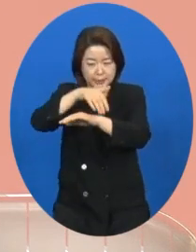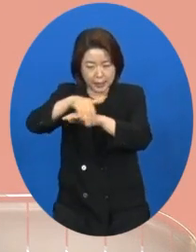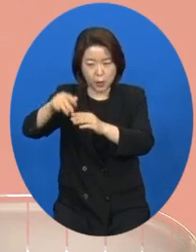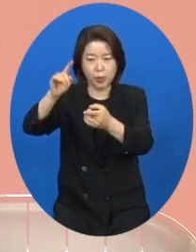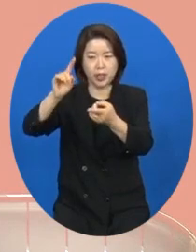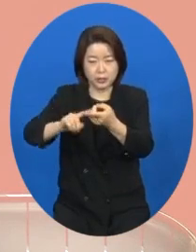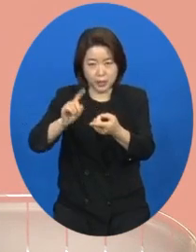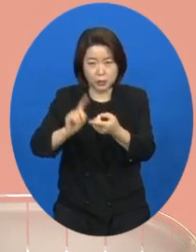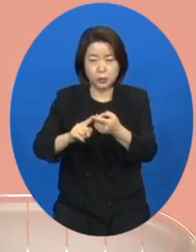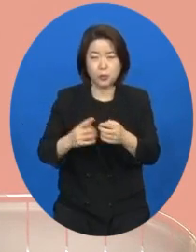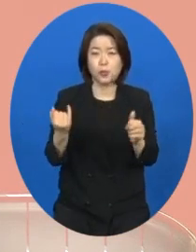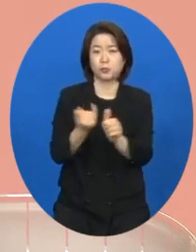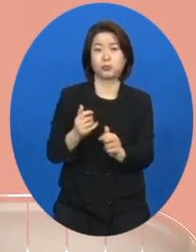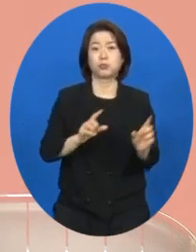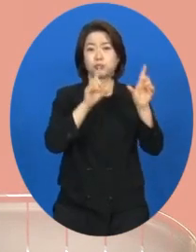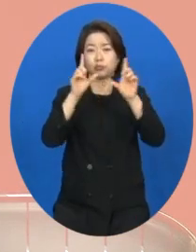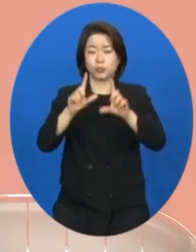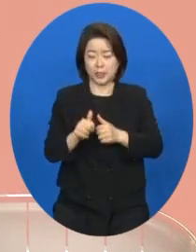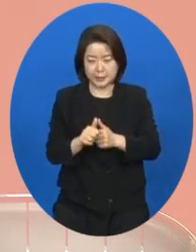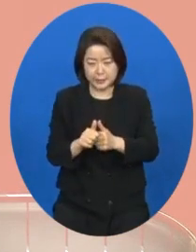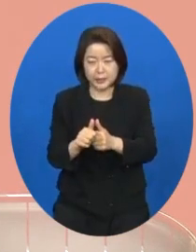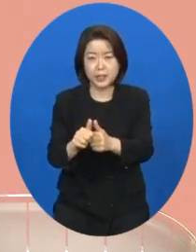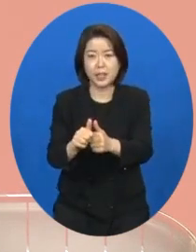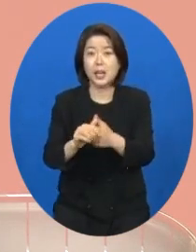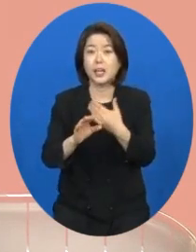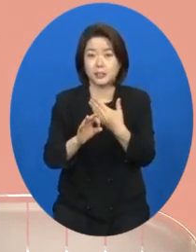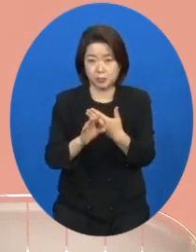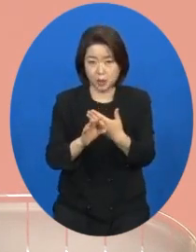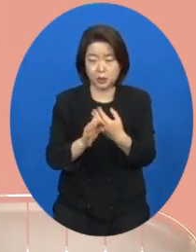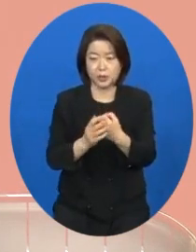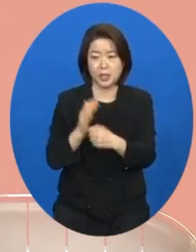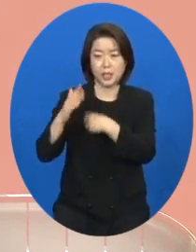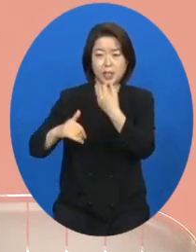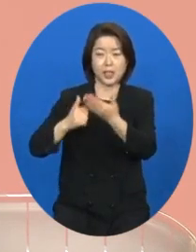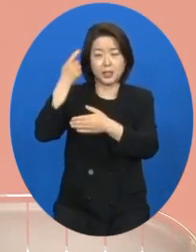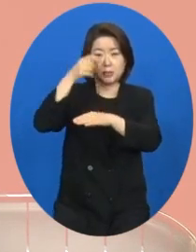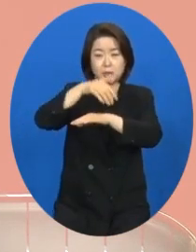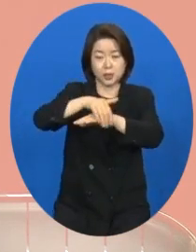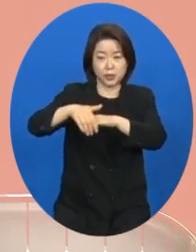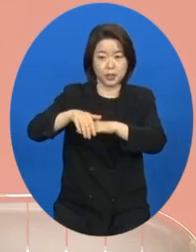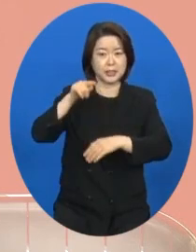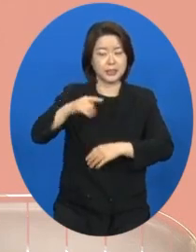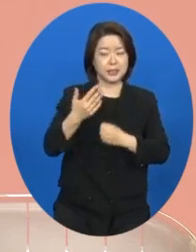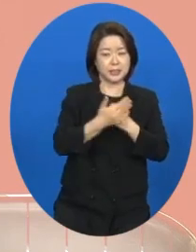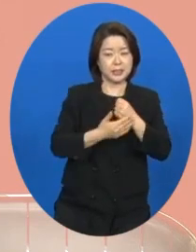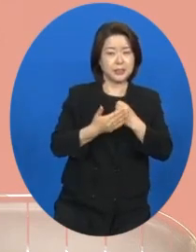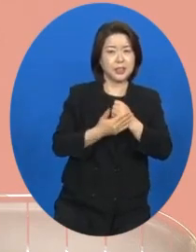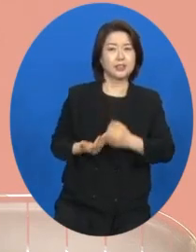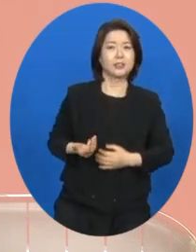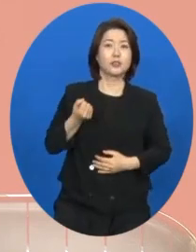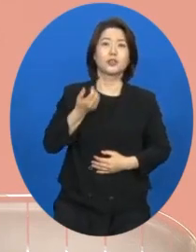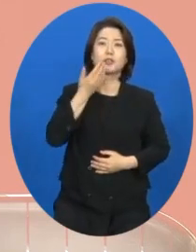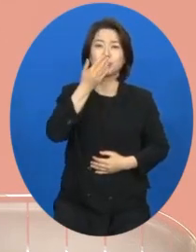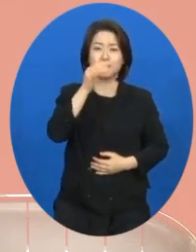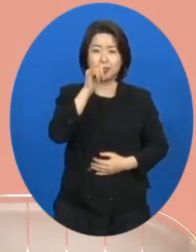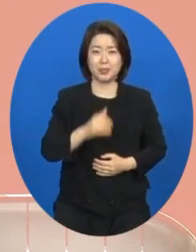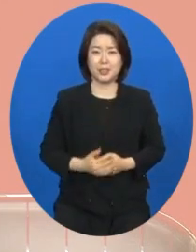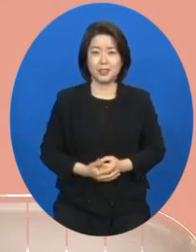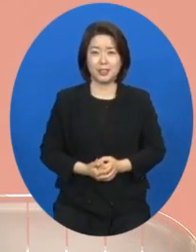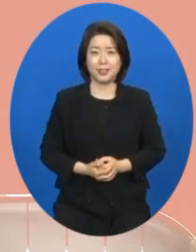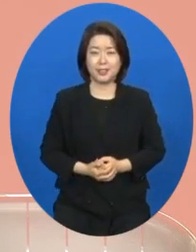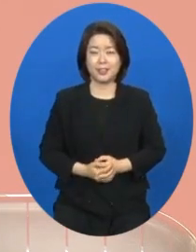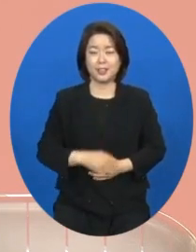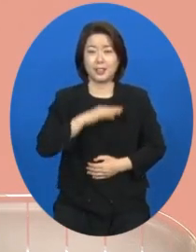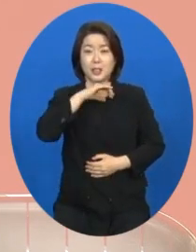생활을 해야 하나님이 계획하신 그 은혜와 행복을 누릴 수 있다는 거죠. 그래서